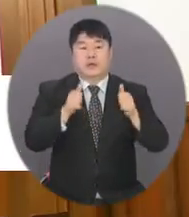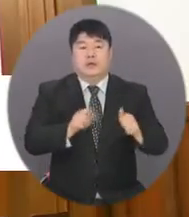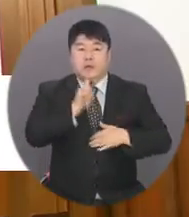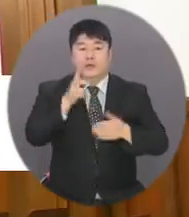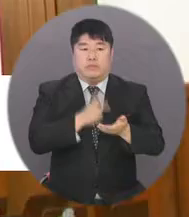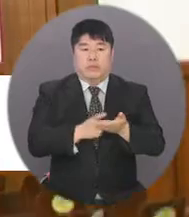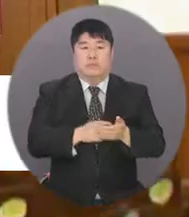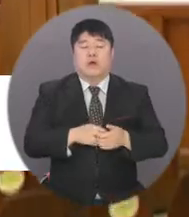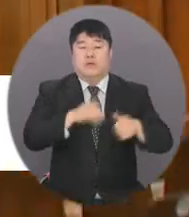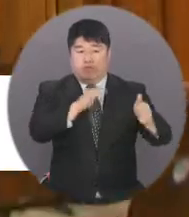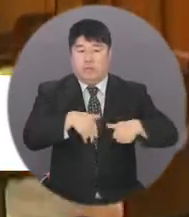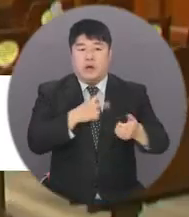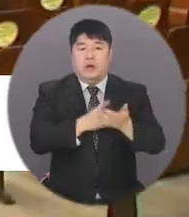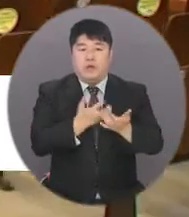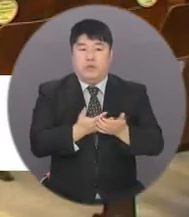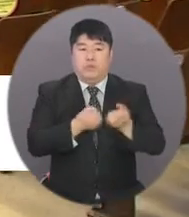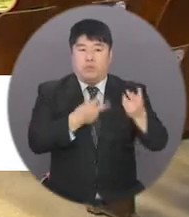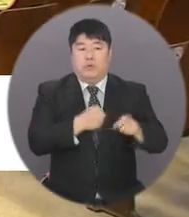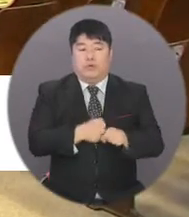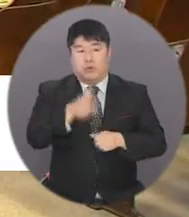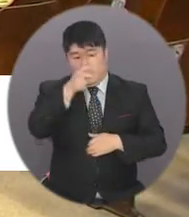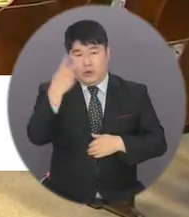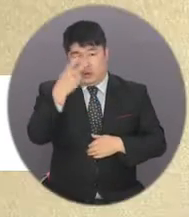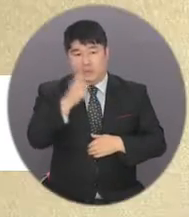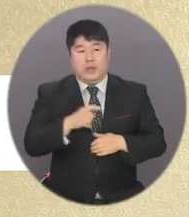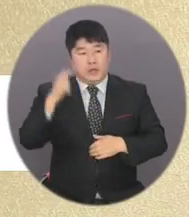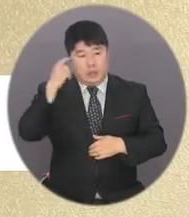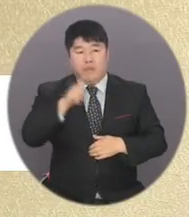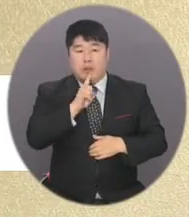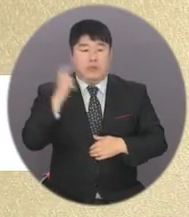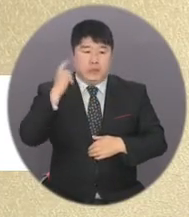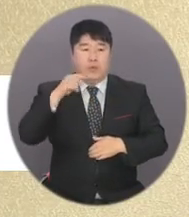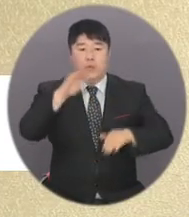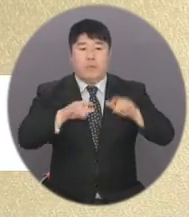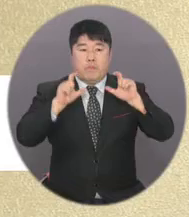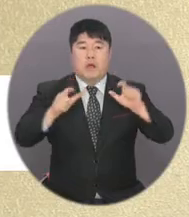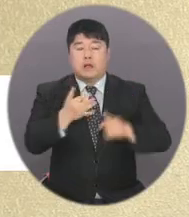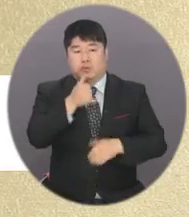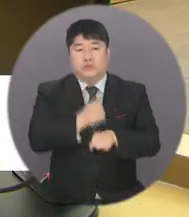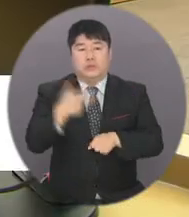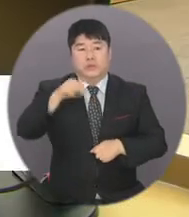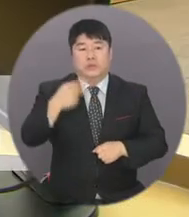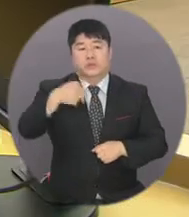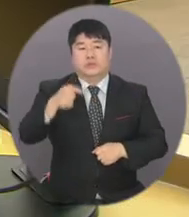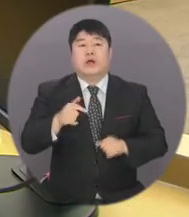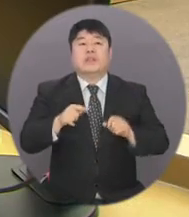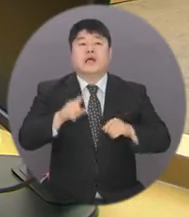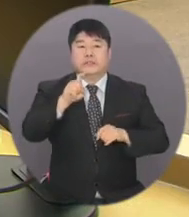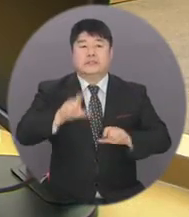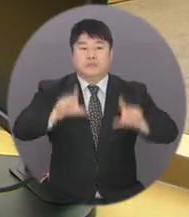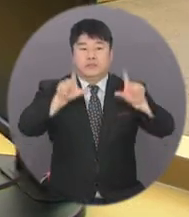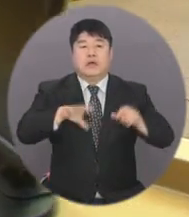구인장을 발부하거나 검찰 추가 의견만 듣고 판결할 수 있습니다. 전두환 측은 지난 10일 첫